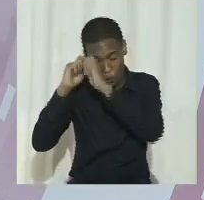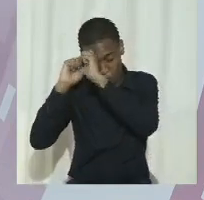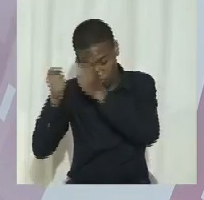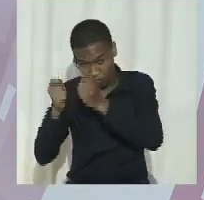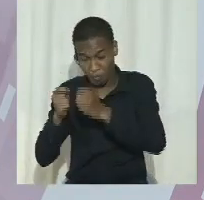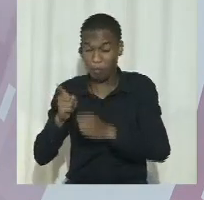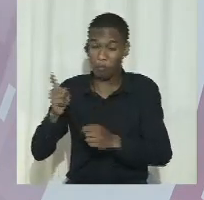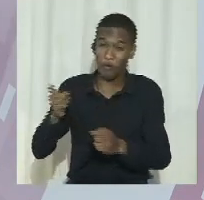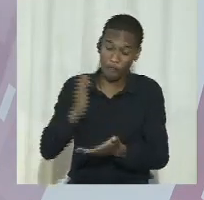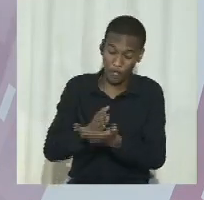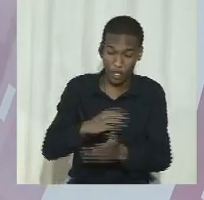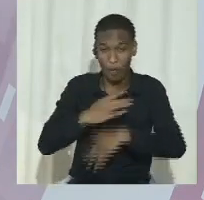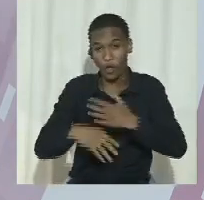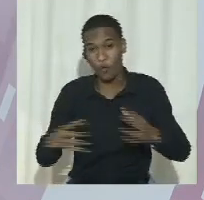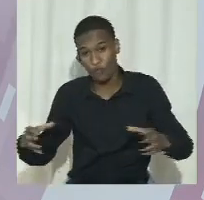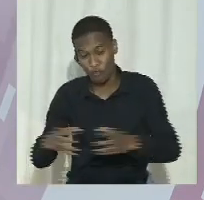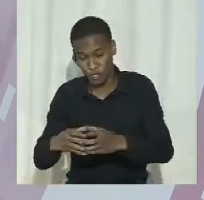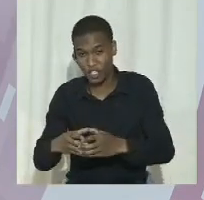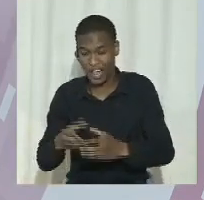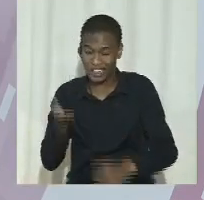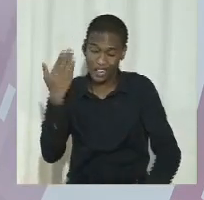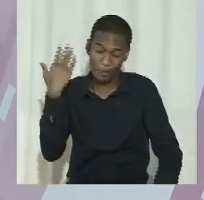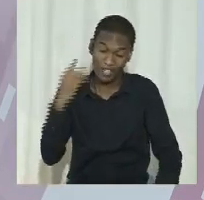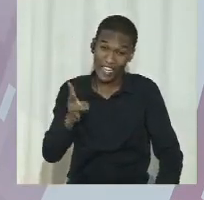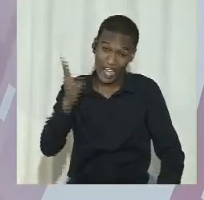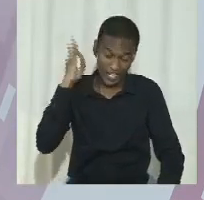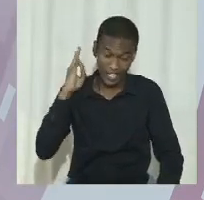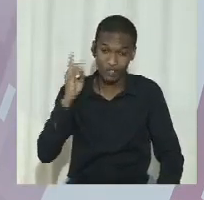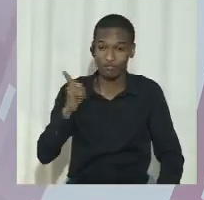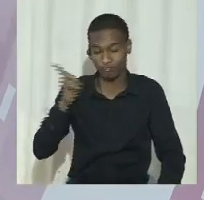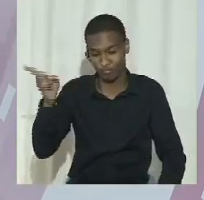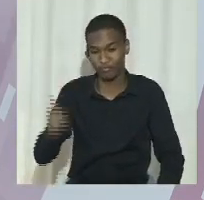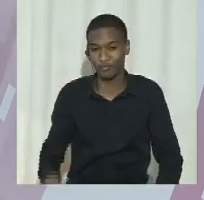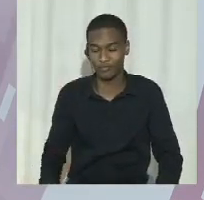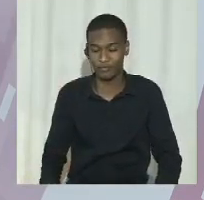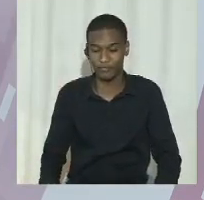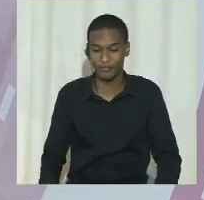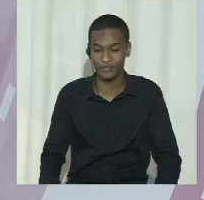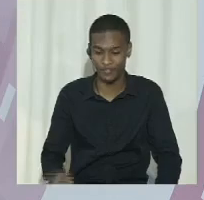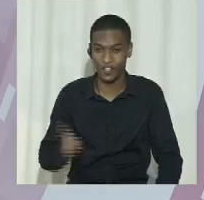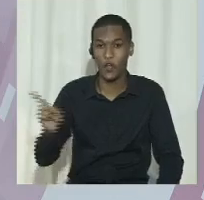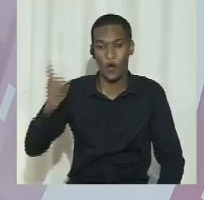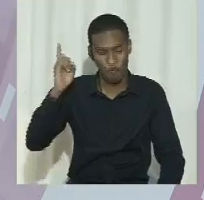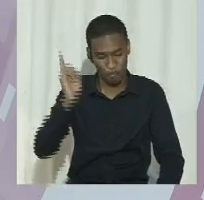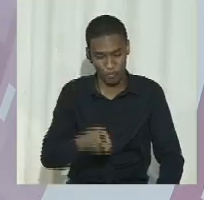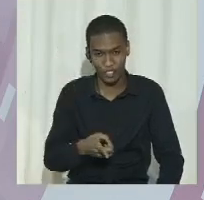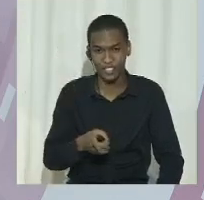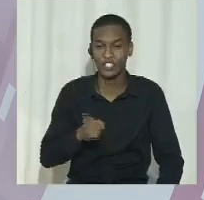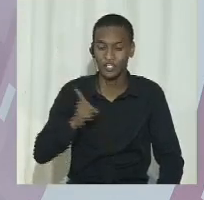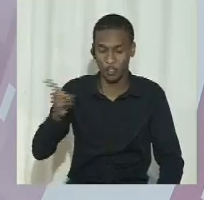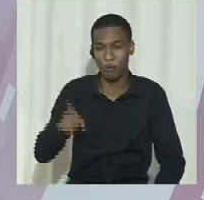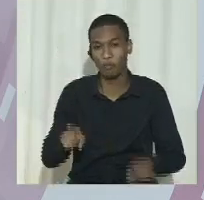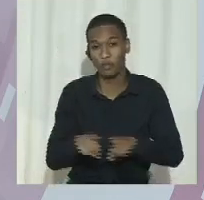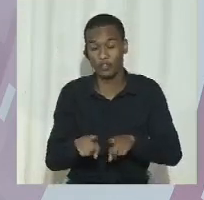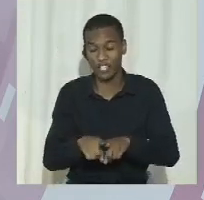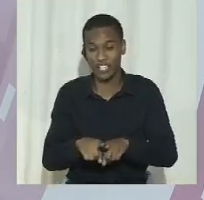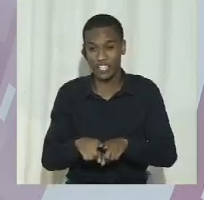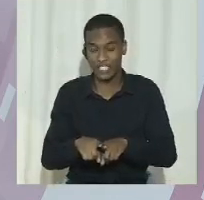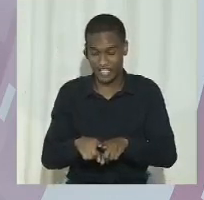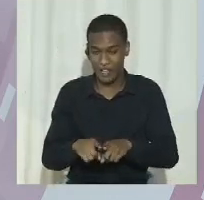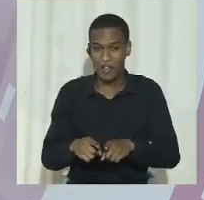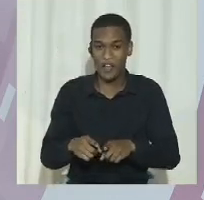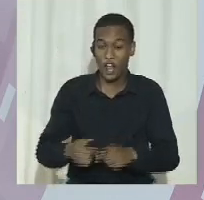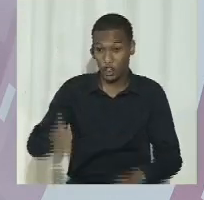mpiara-miombonantoka tamin'iny herinandro iny a ary tao anatin'izany moa izany dia nisy lay nisy koa ireo mpisehatra voalohany mihitsy